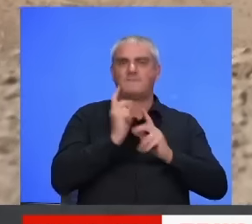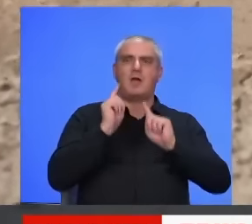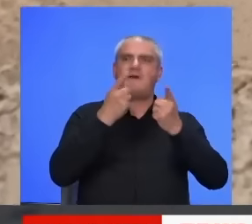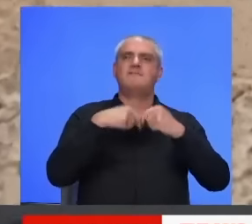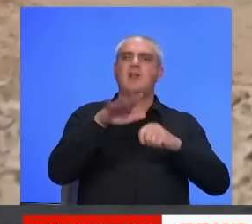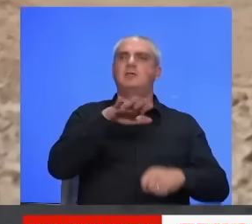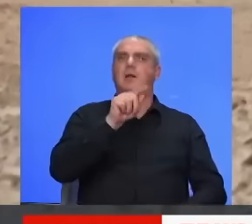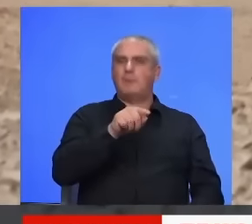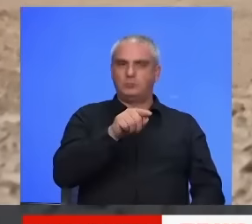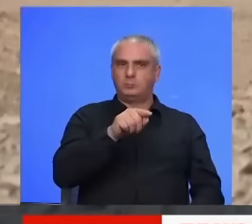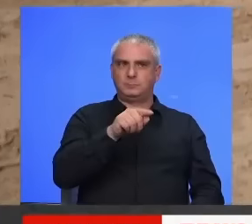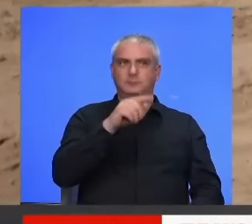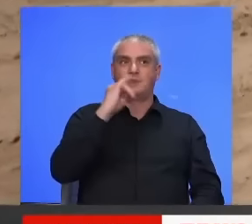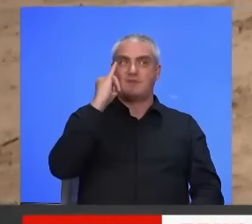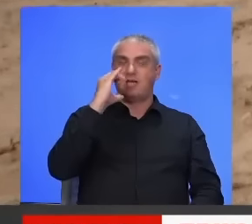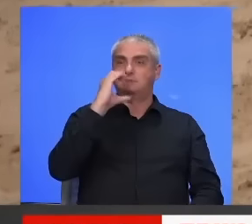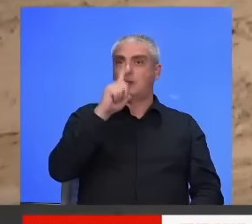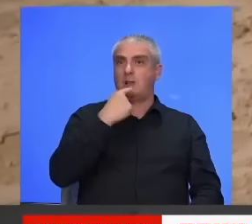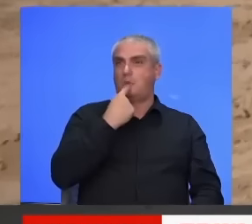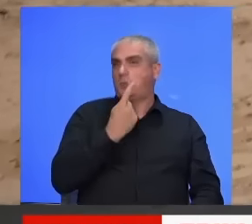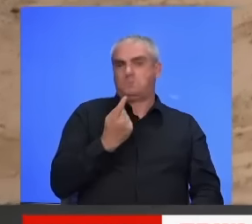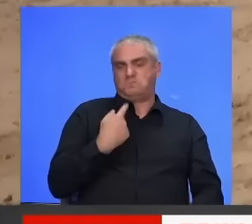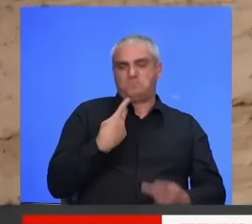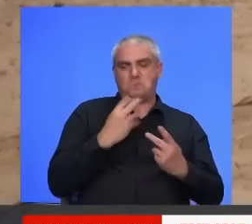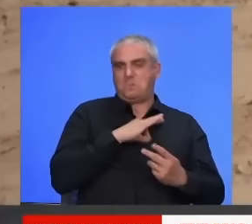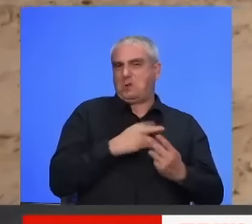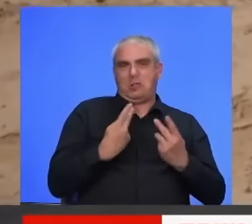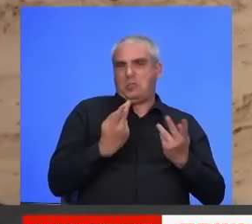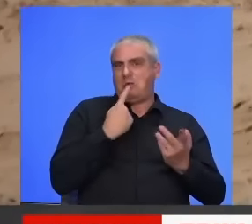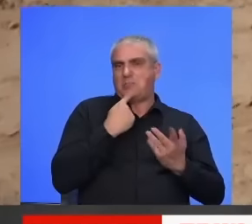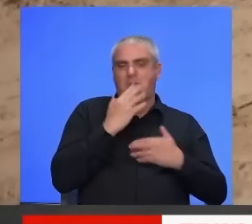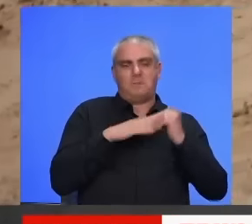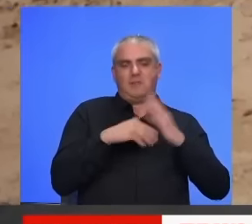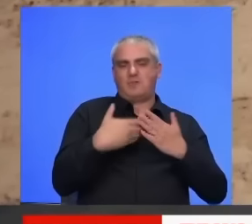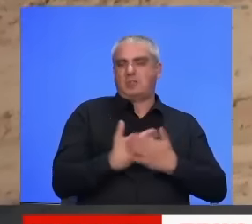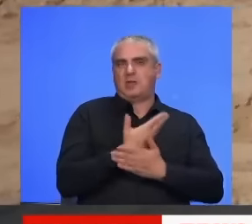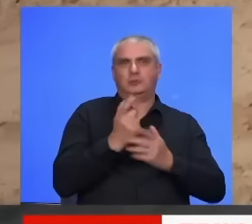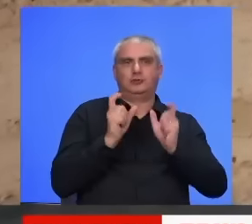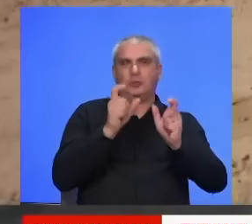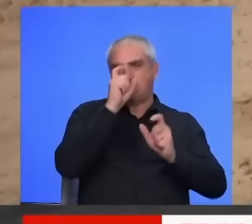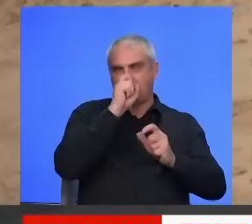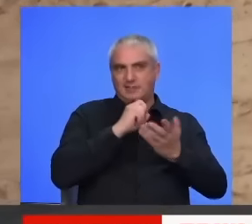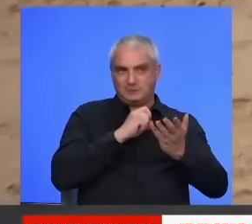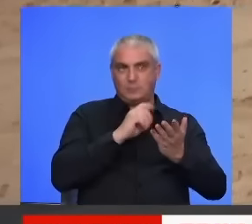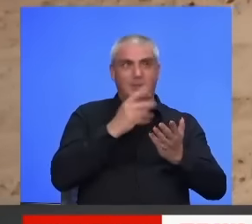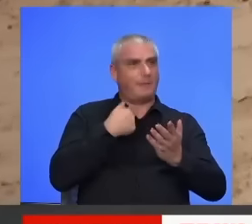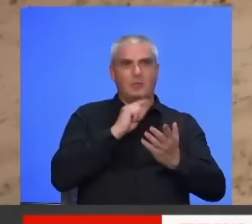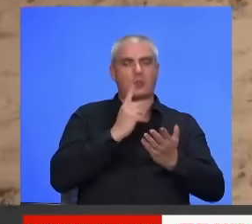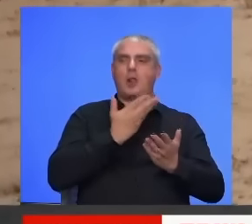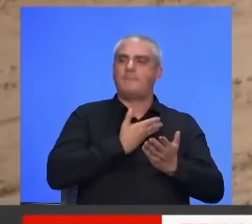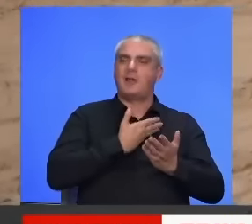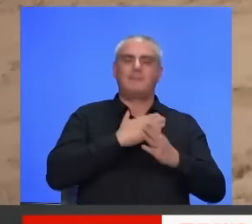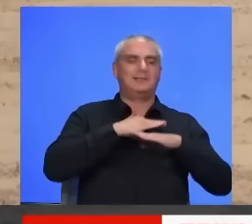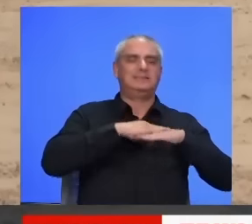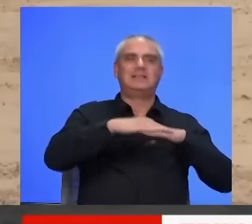המחוזית, ו-ICL אומרים בפשטות, לא כדאי כלכלית לבנות בריכה חדשה שתמנע זיהום, אם אנחנו לא מקבלים את שדה